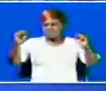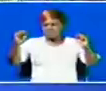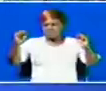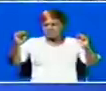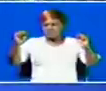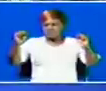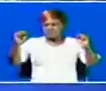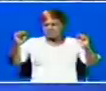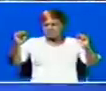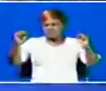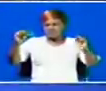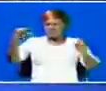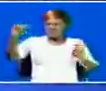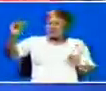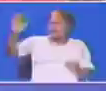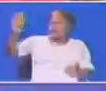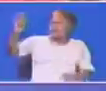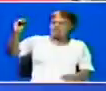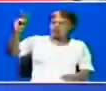Ali Bongo Ondimbo wa Gabon,